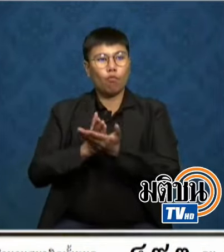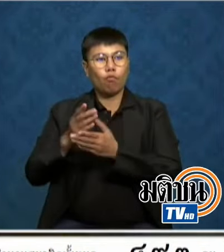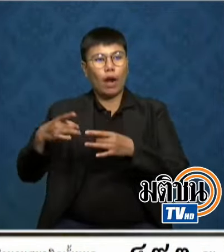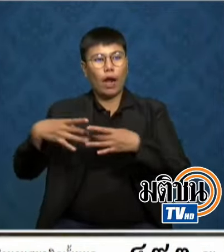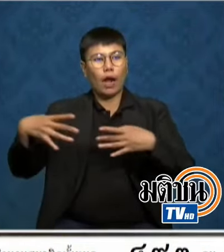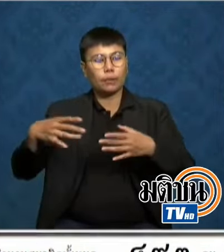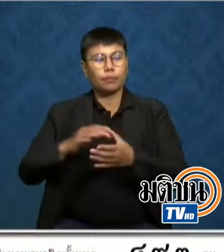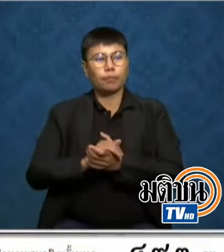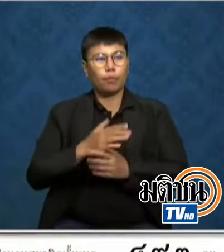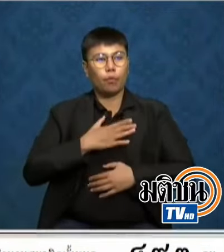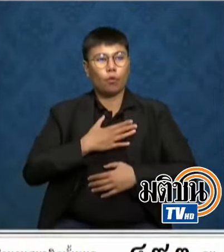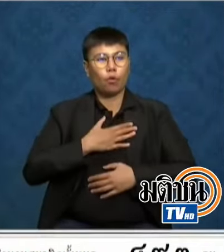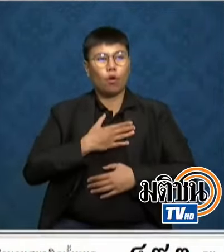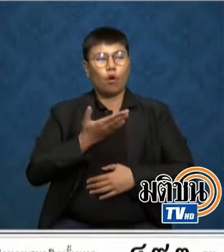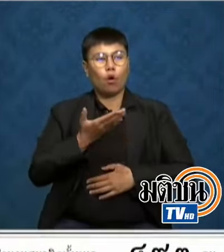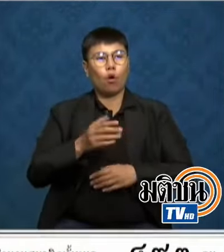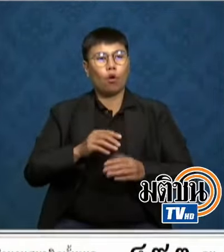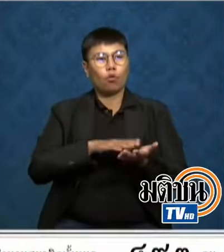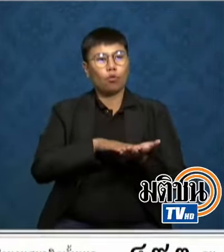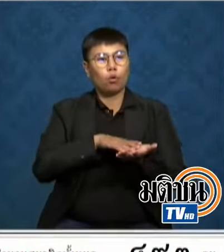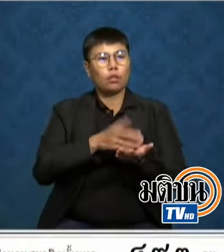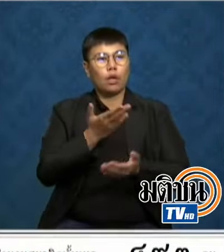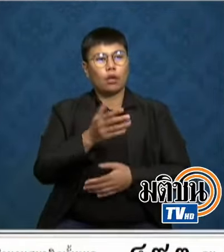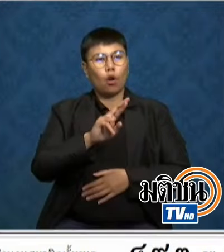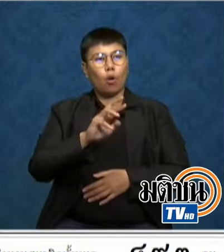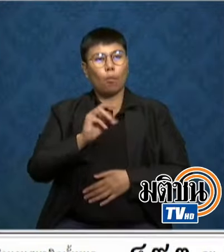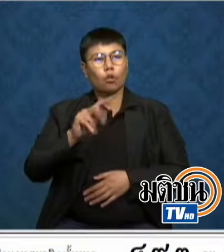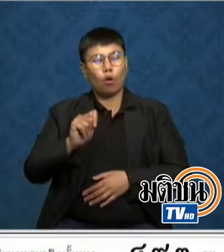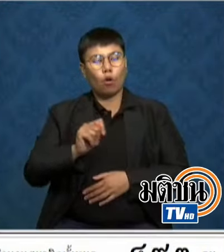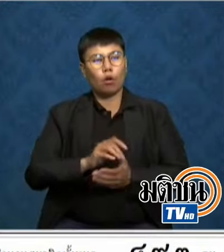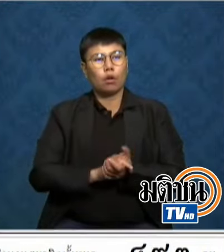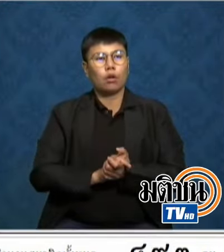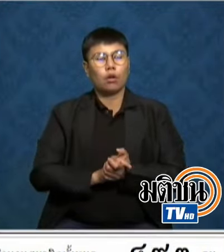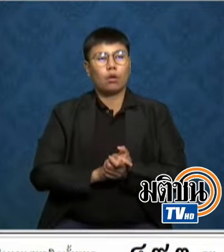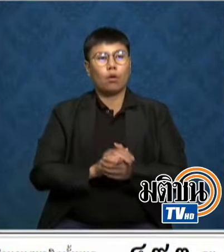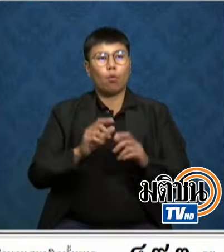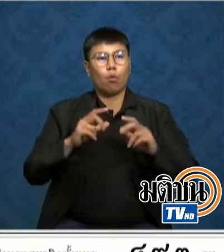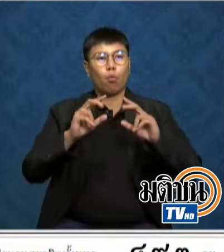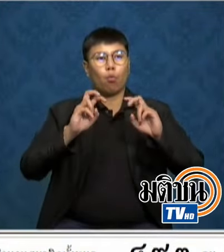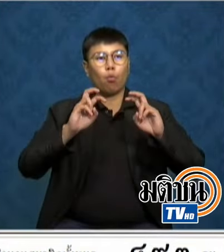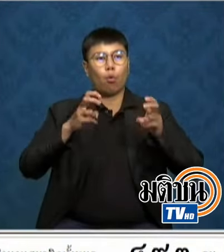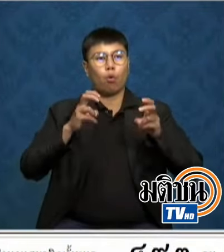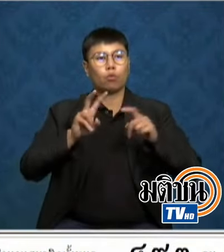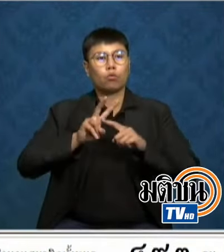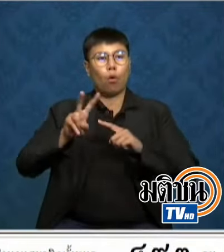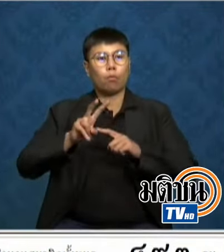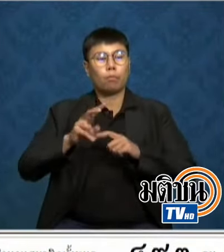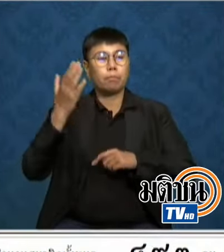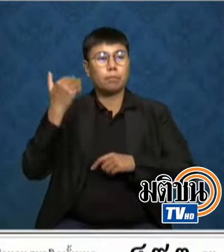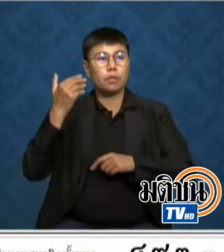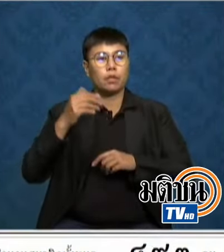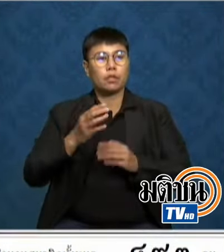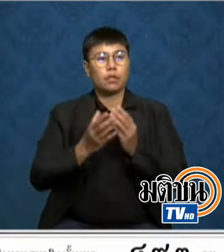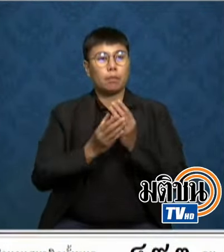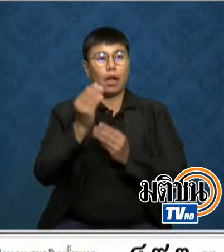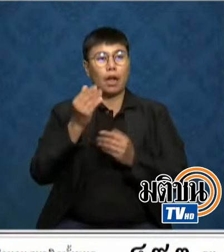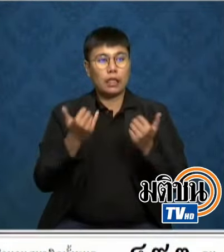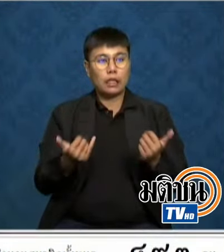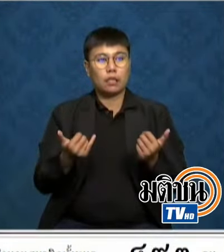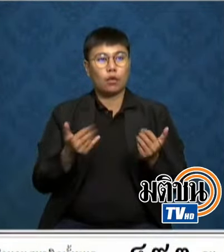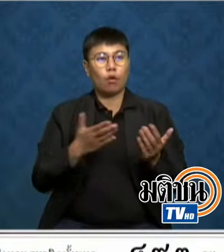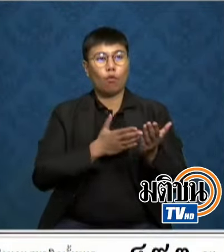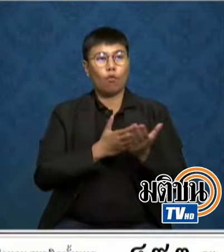านสักครู่เดียวนะครับขออภัยท่านรัฐมนตรีด้วยนะครับจาก2กระทู้ที่ผ่านมานะครับท่านประธานสัปดาห์นี้